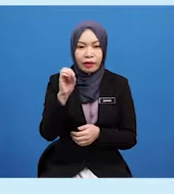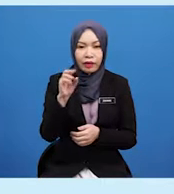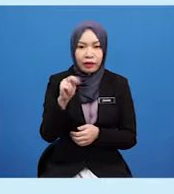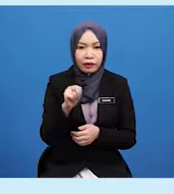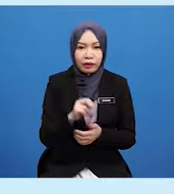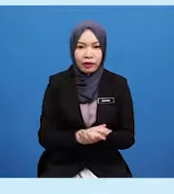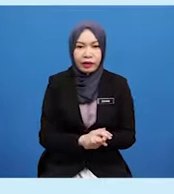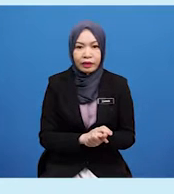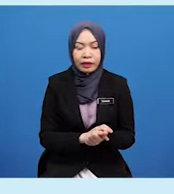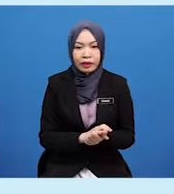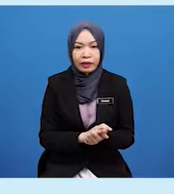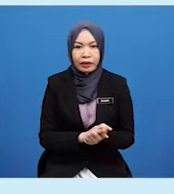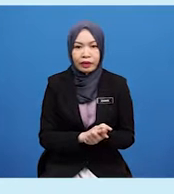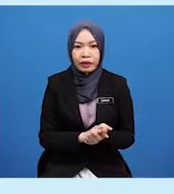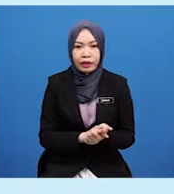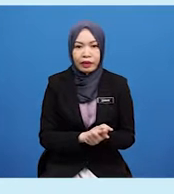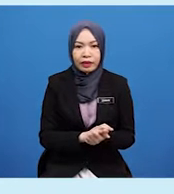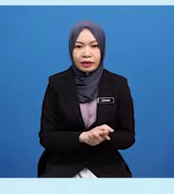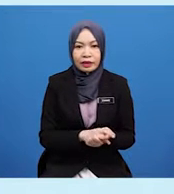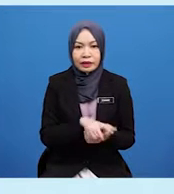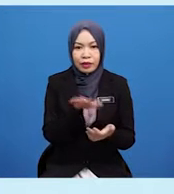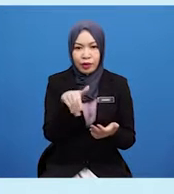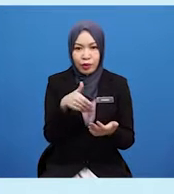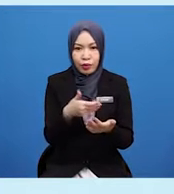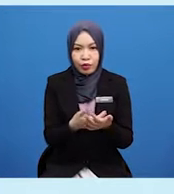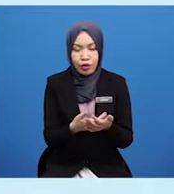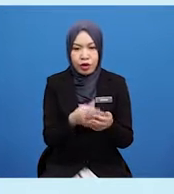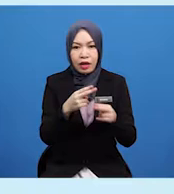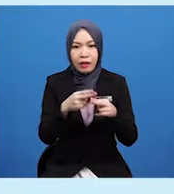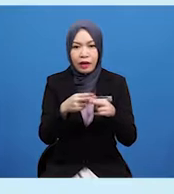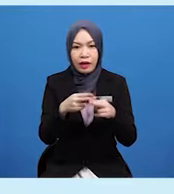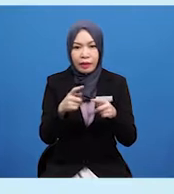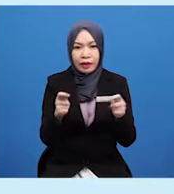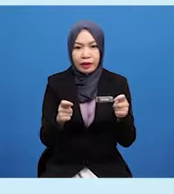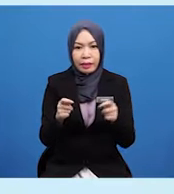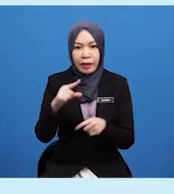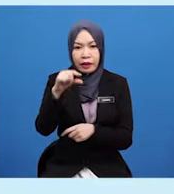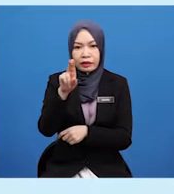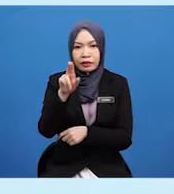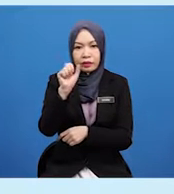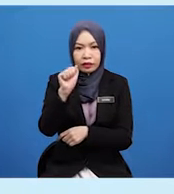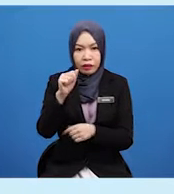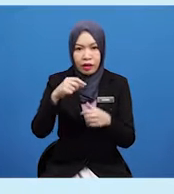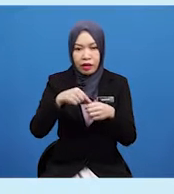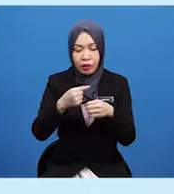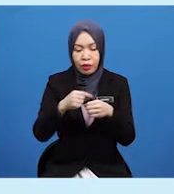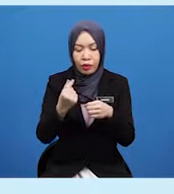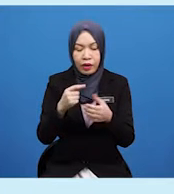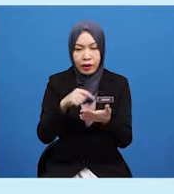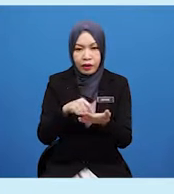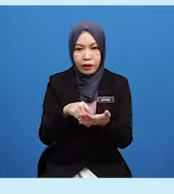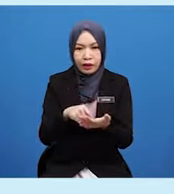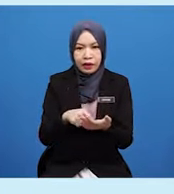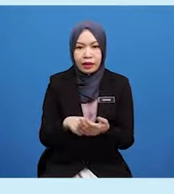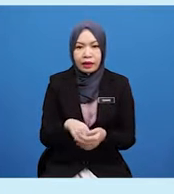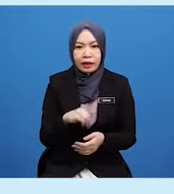nama lokasi Demian maupun bagus namun lokasinya Ya lah gua pada Line Siapa